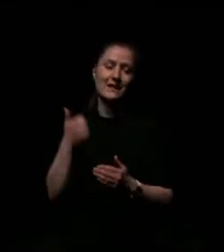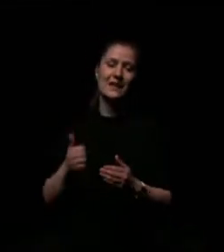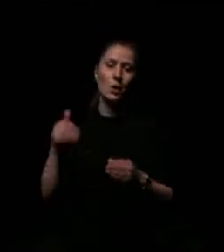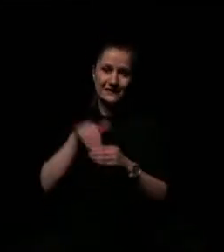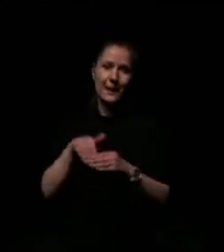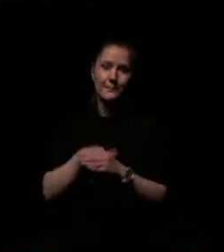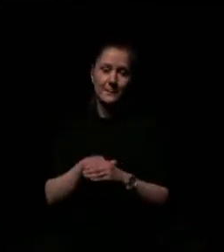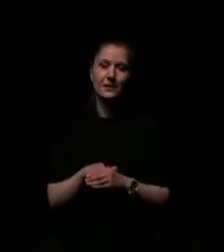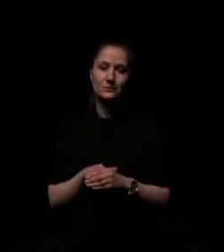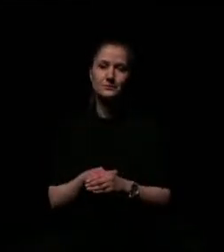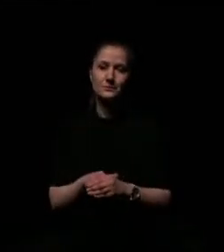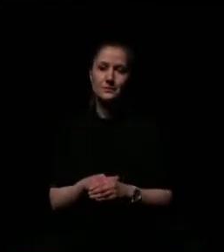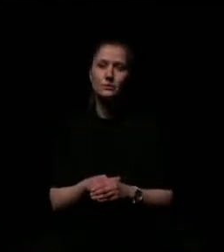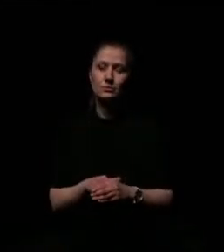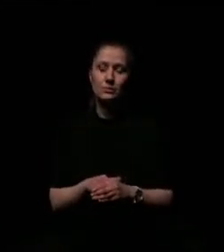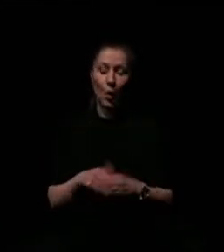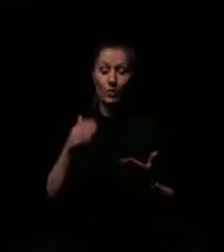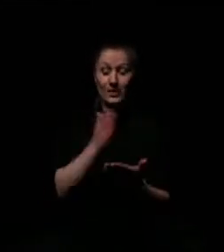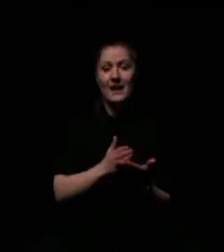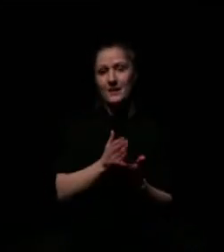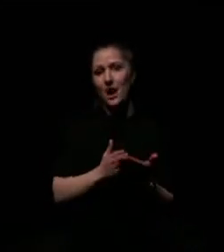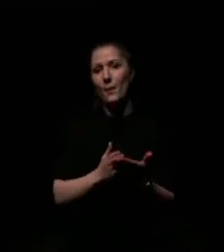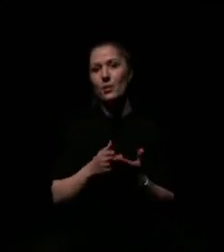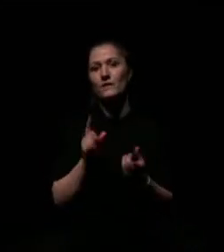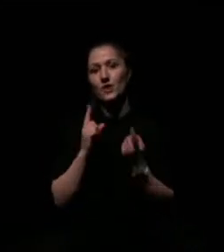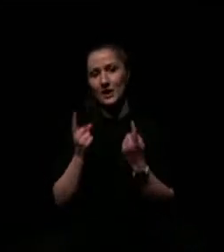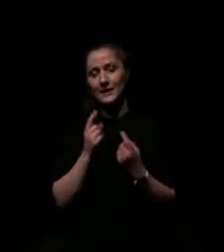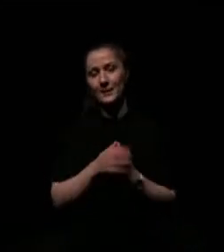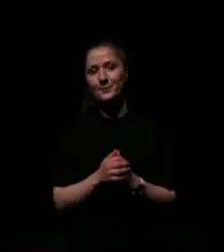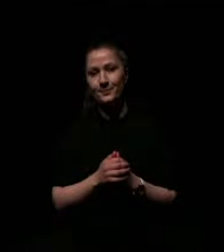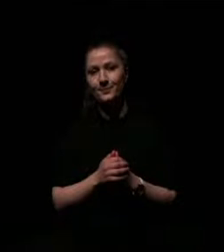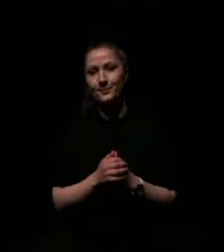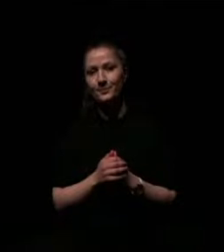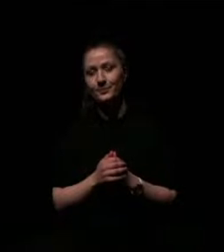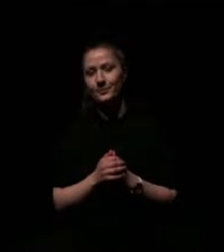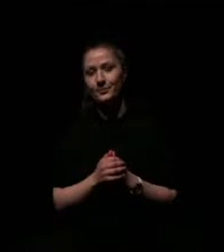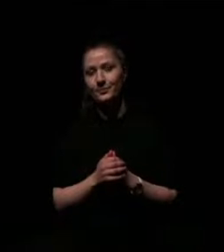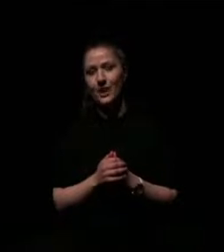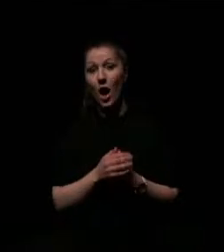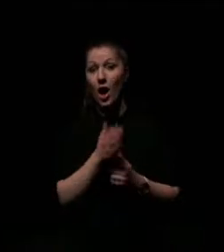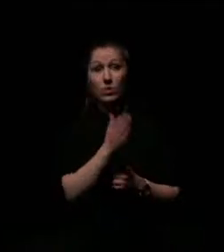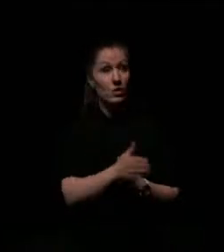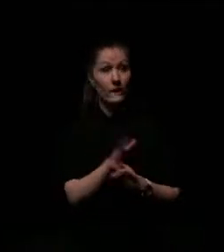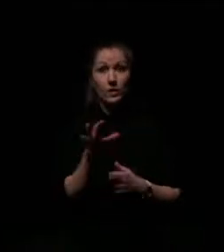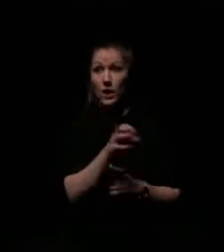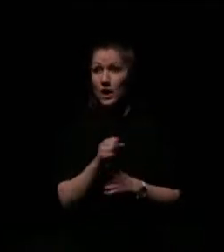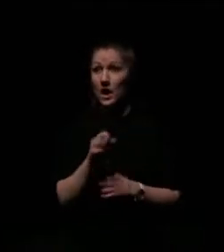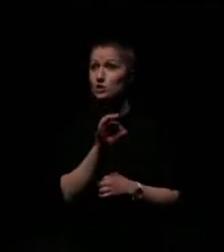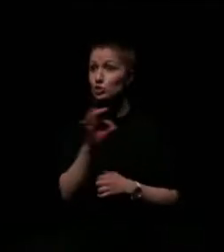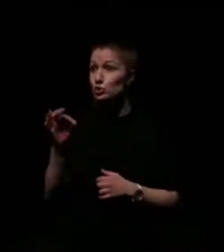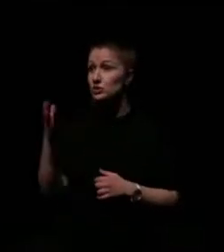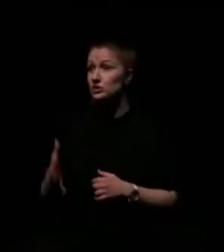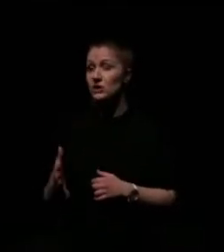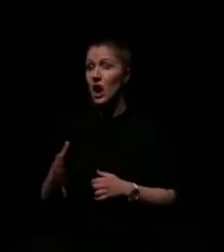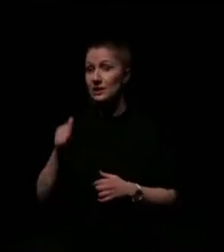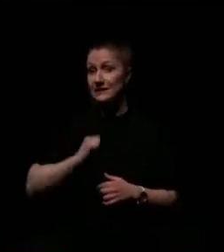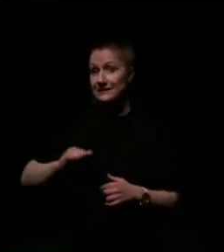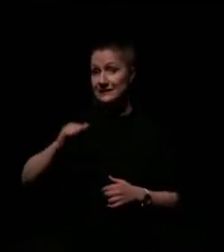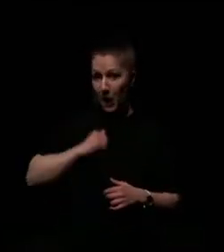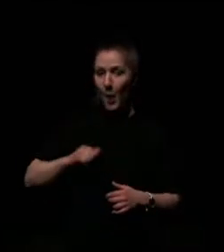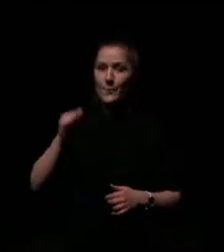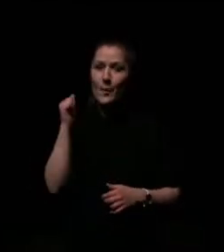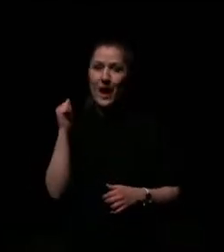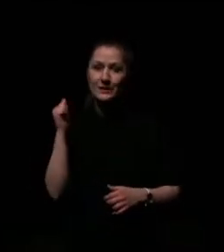valgene som har. Med dette så gjenstår det bare for meg å takke deg som takker skal. Tusen takk til Samien student til Tronse,